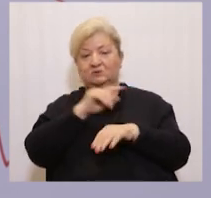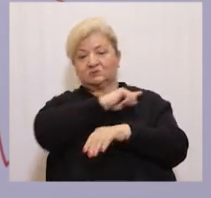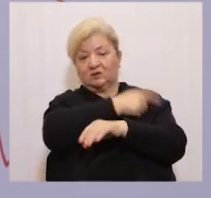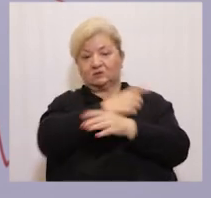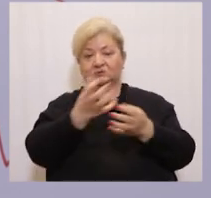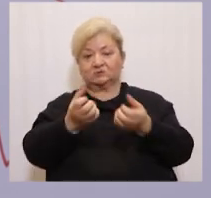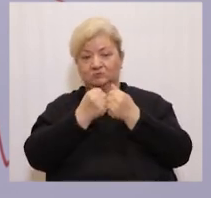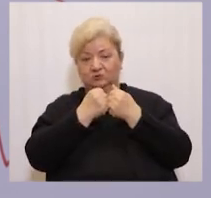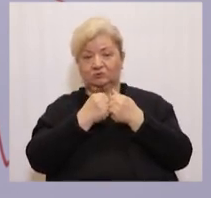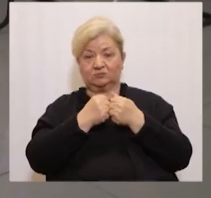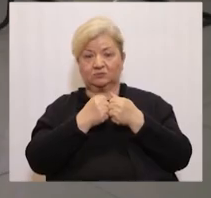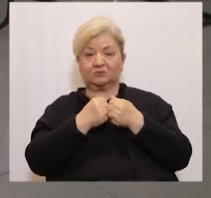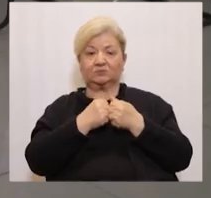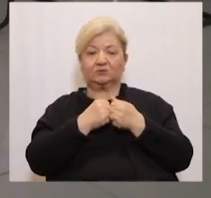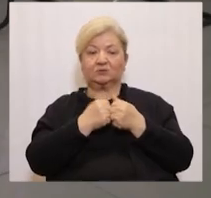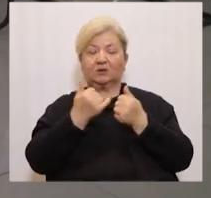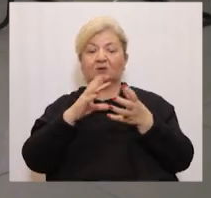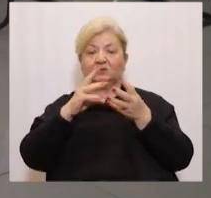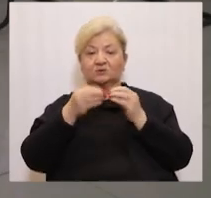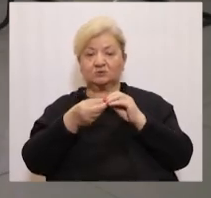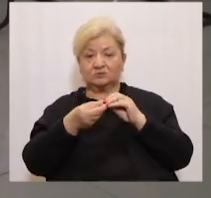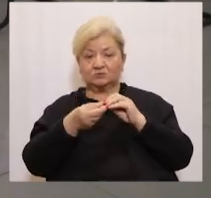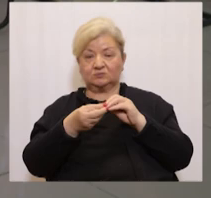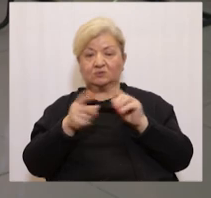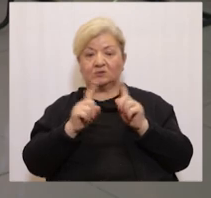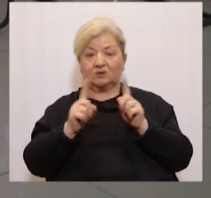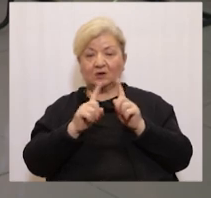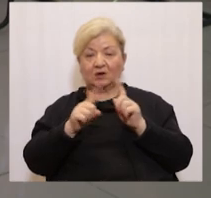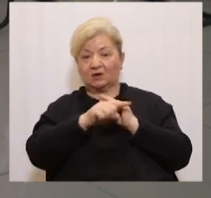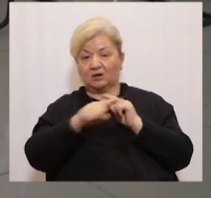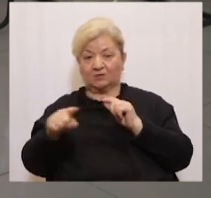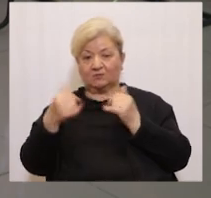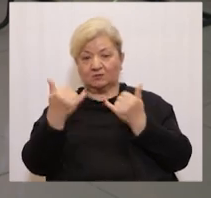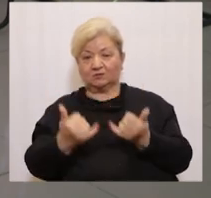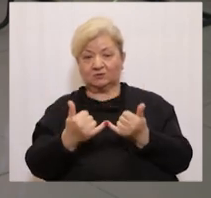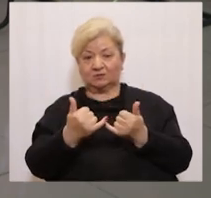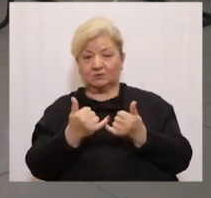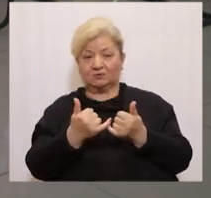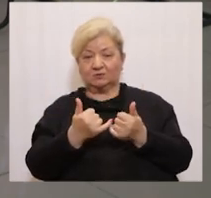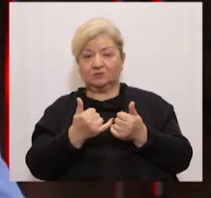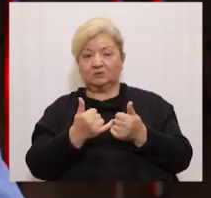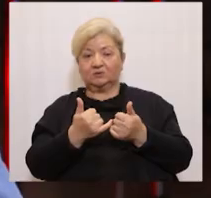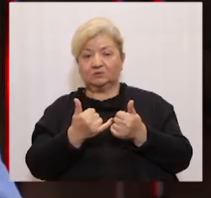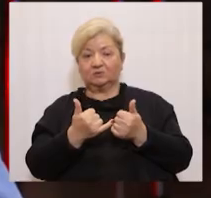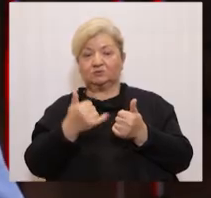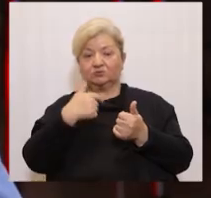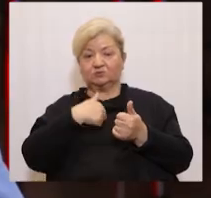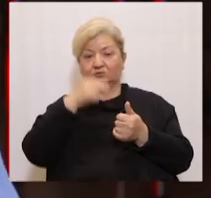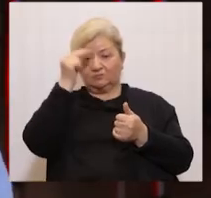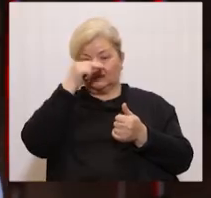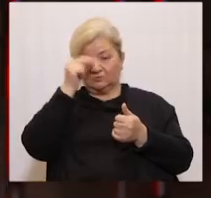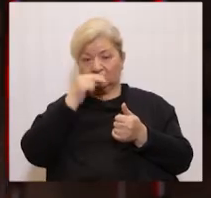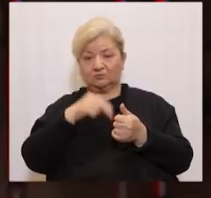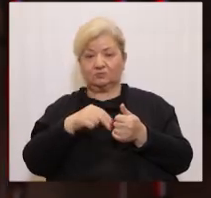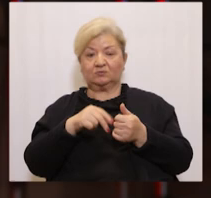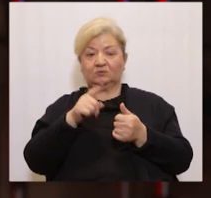ძალასაც მივიღებთ. ახლა კი შევაჯამოთ, თუ რა გავიარეთ დღეს. ჩვენ